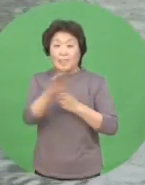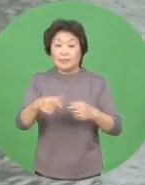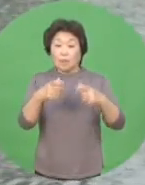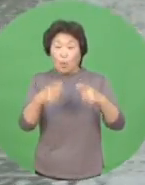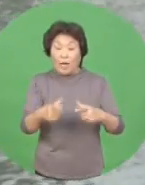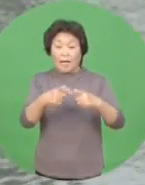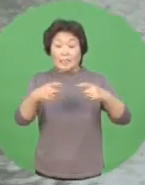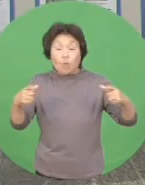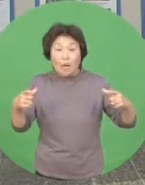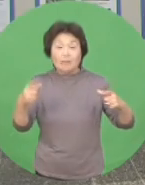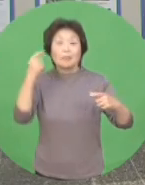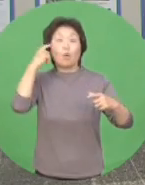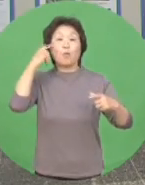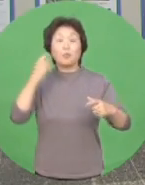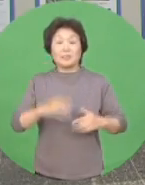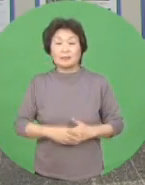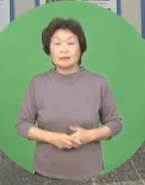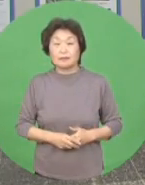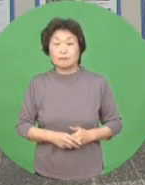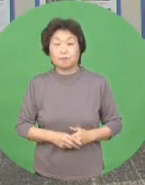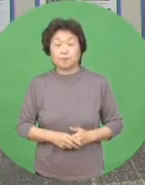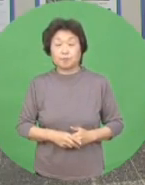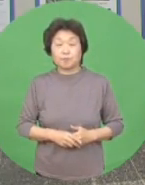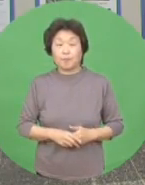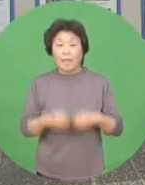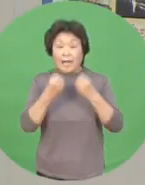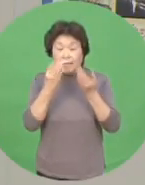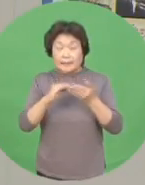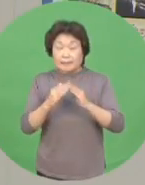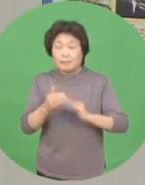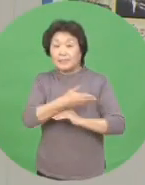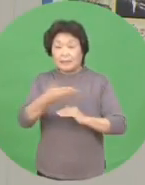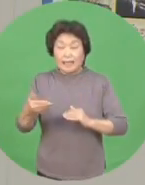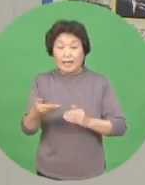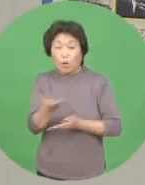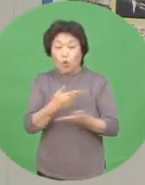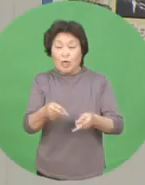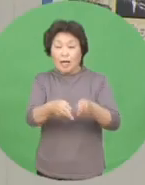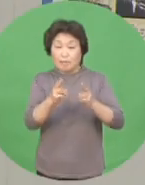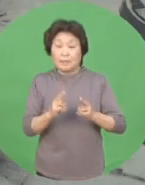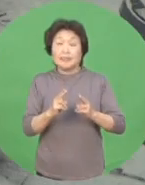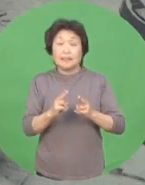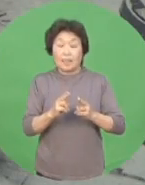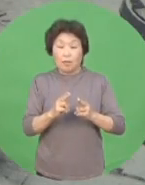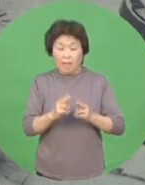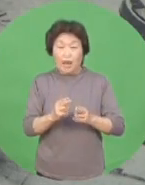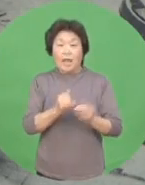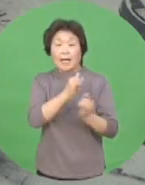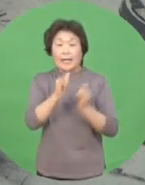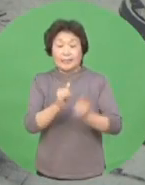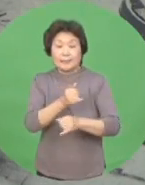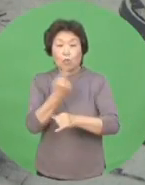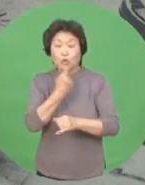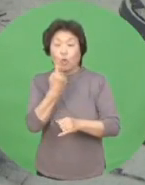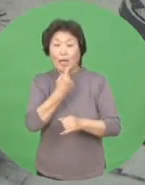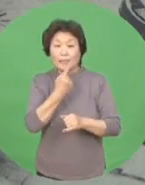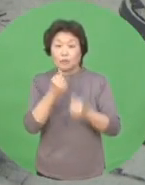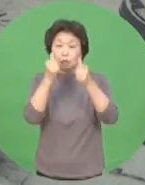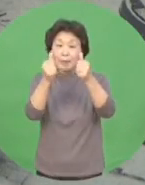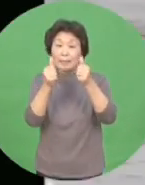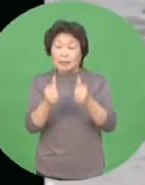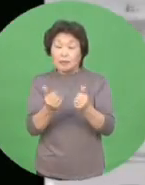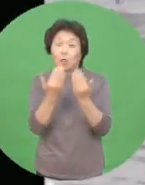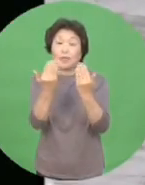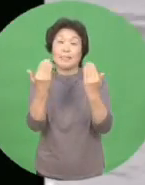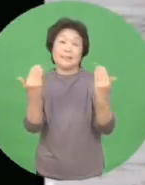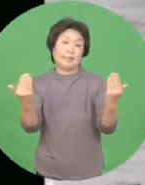広がったことと思います。 新町川ふれあい橋では新町川の歴史を紹介するパネルも展示され